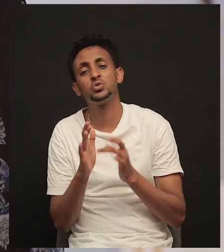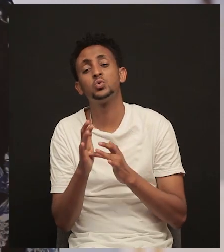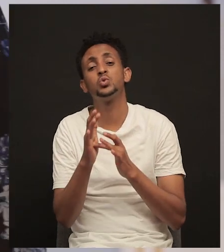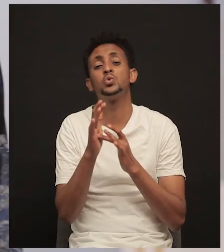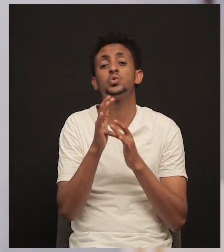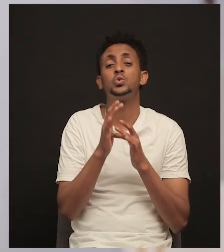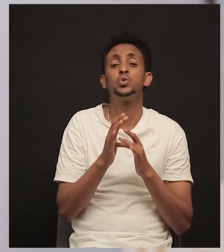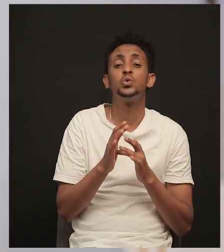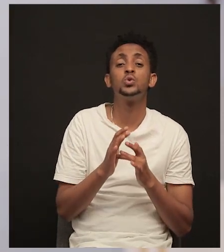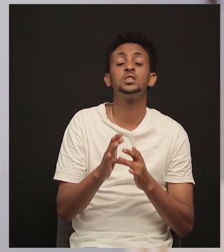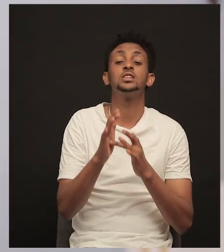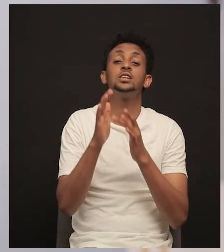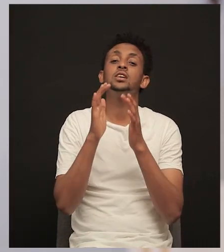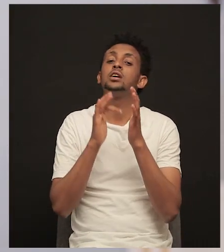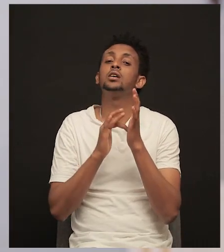ኢየሱስ